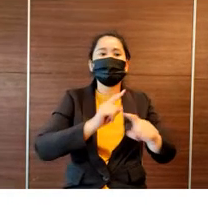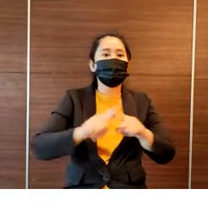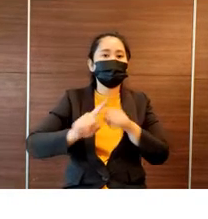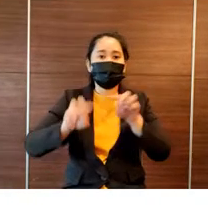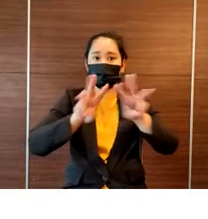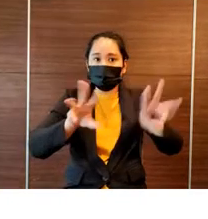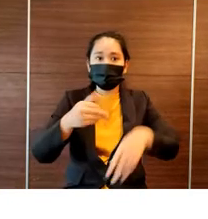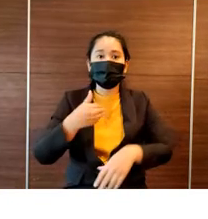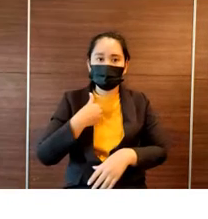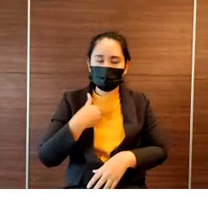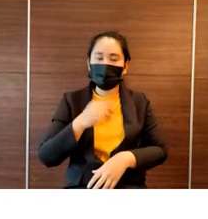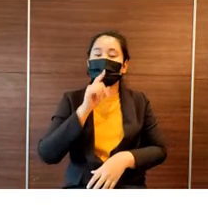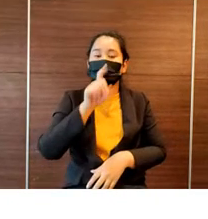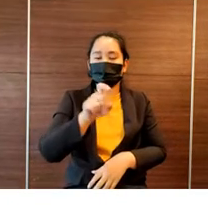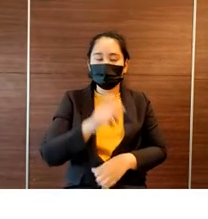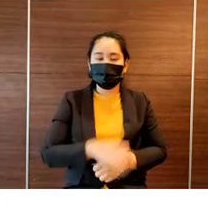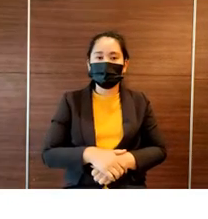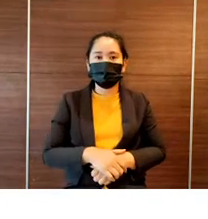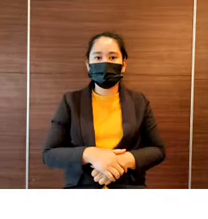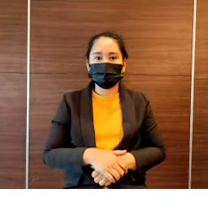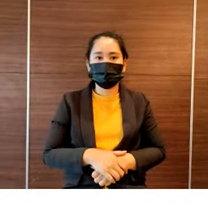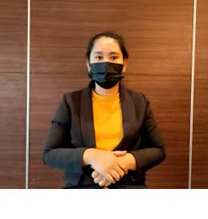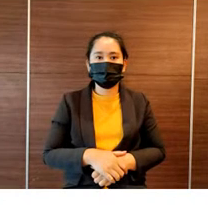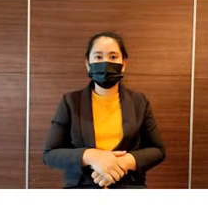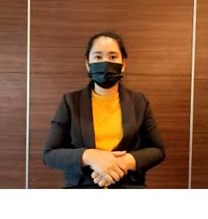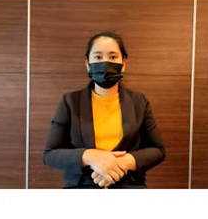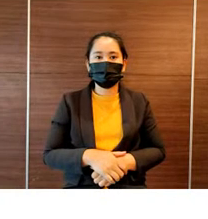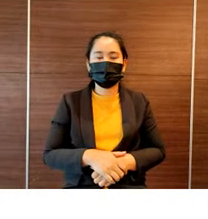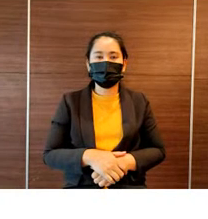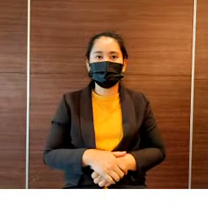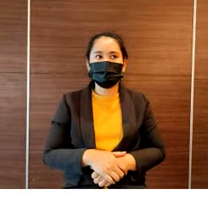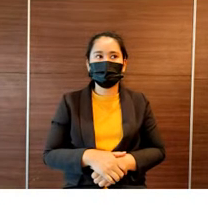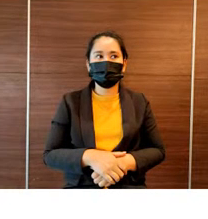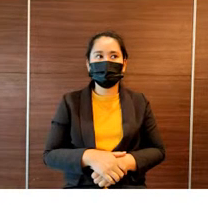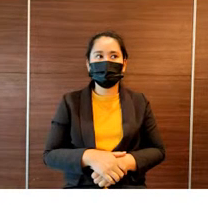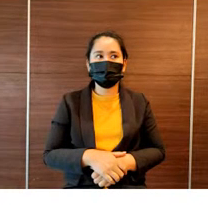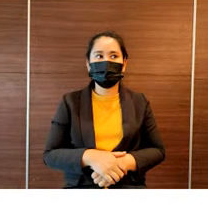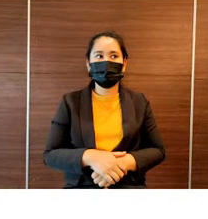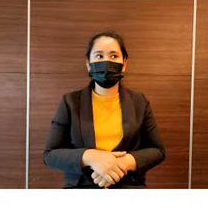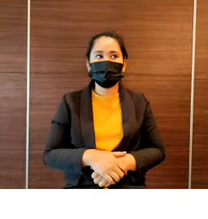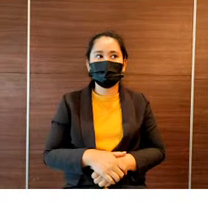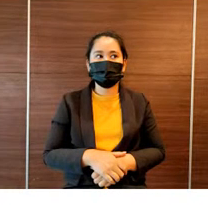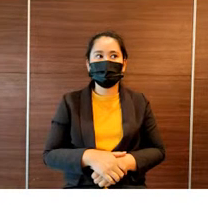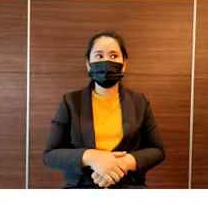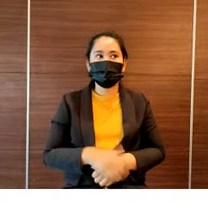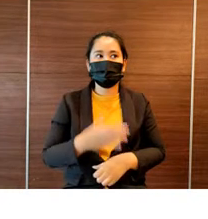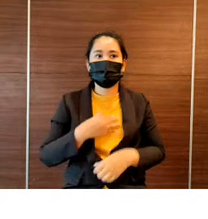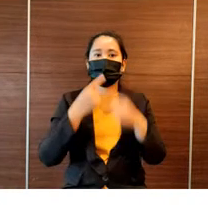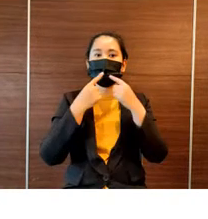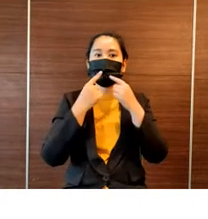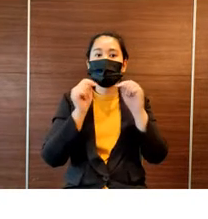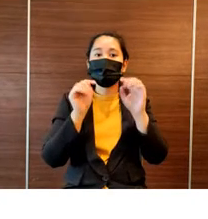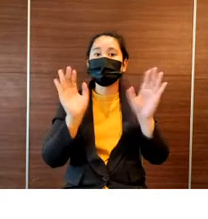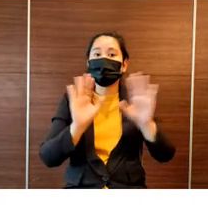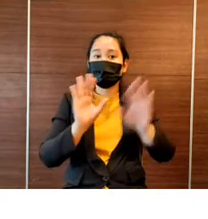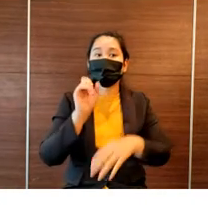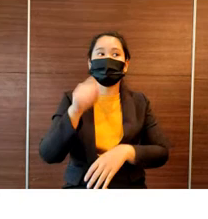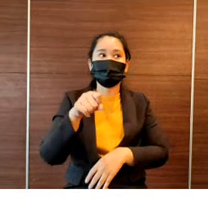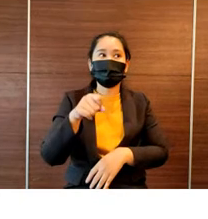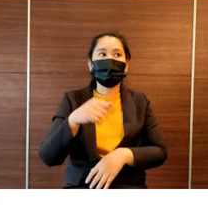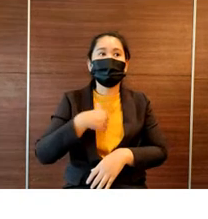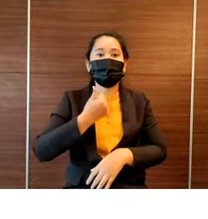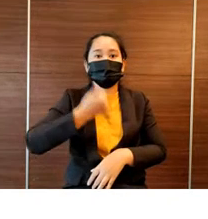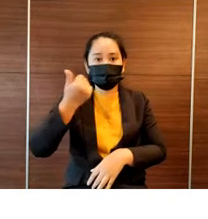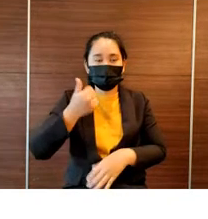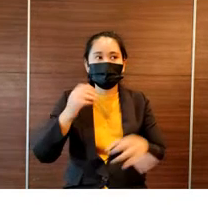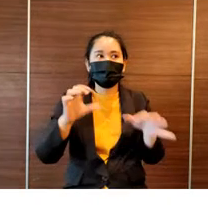ไซต์หรือเปล่าที่เข้าถึงอย่างเงี้ยครับ คนที่จะตอบคงไม่ใช่ผมใช่ไหมน่าจะต้องเป็นคนอื่นที่จะตอบคำถามนี้ใช่ป่ะ